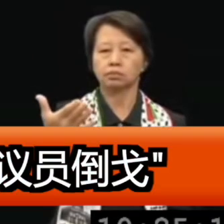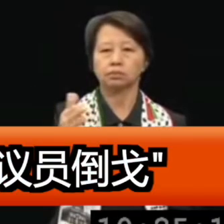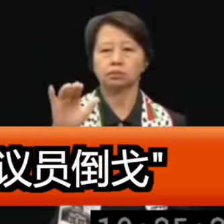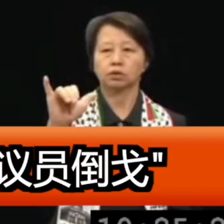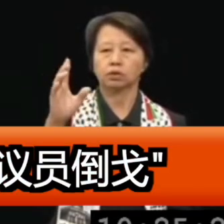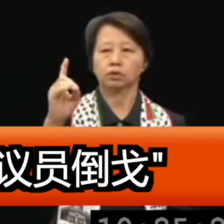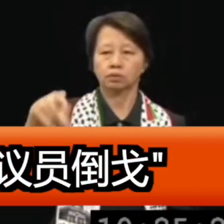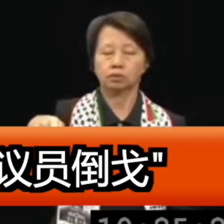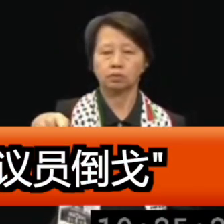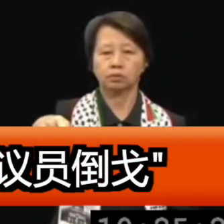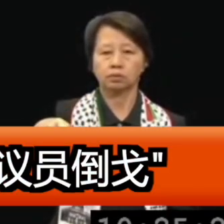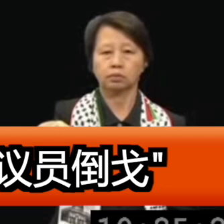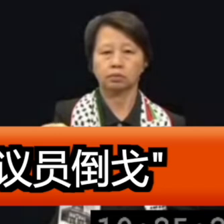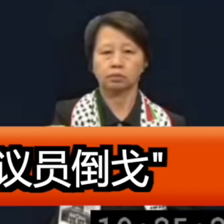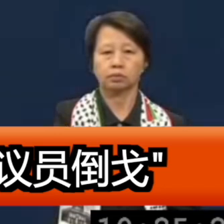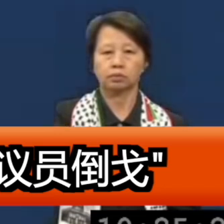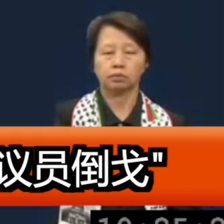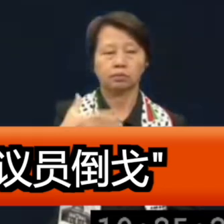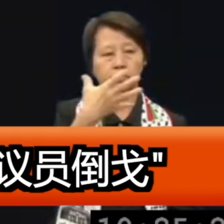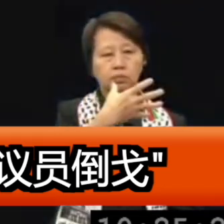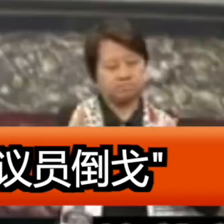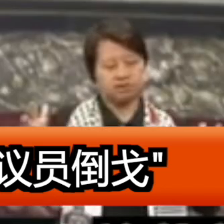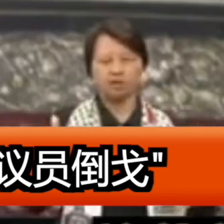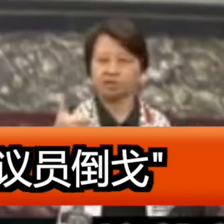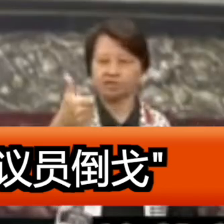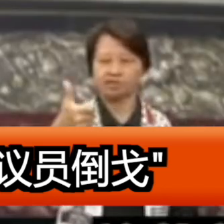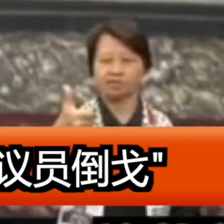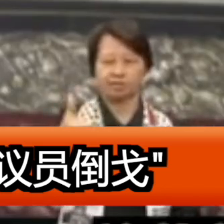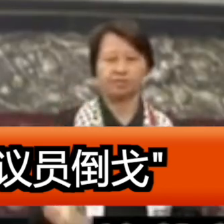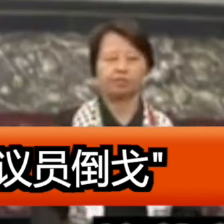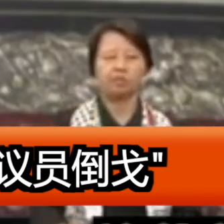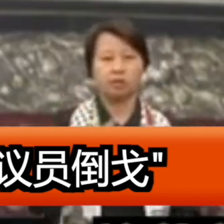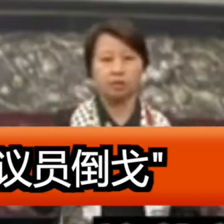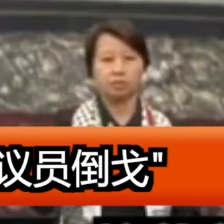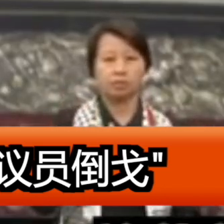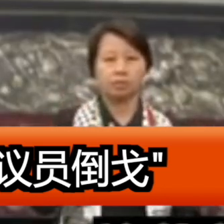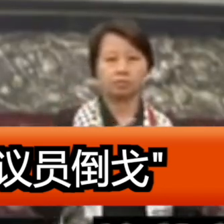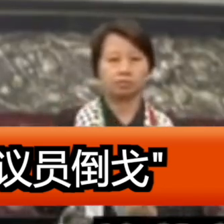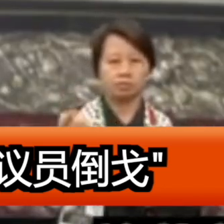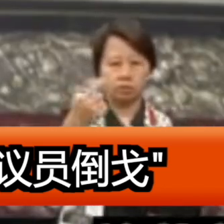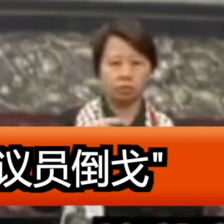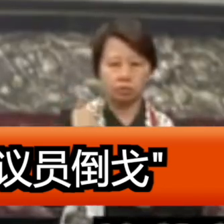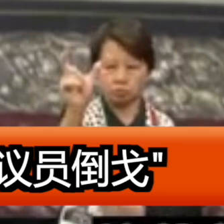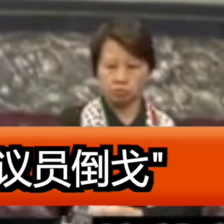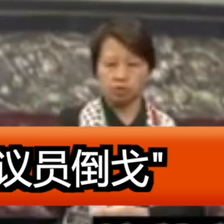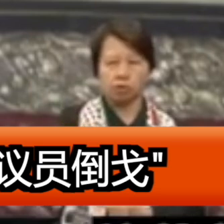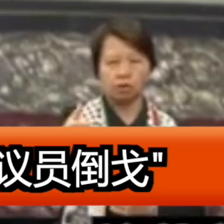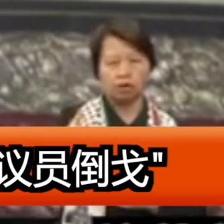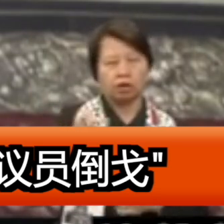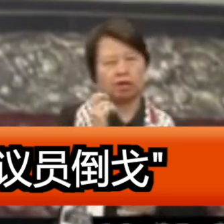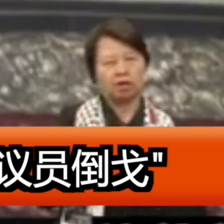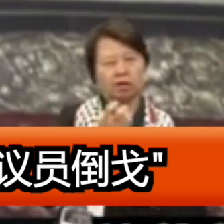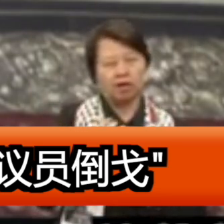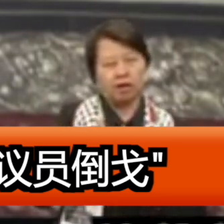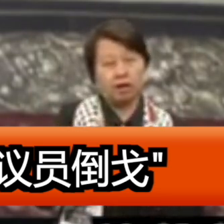国盟土著团结党武吉甘当国会议员塞阿布胡先今早在国会宣布他支持安华和昌明政府。塞阿布胡先是团